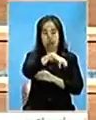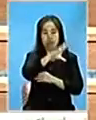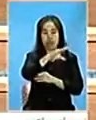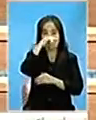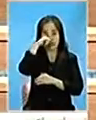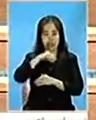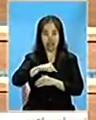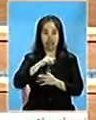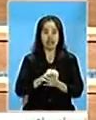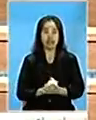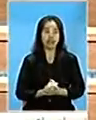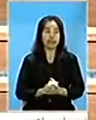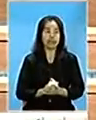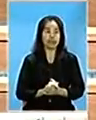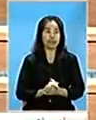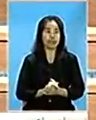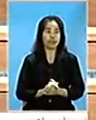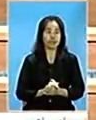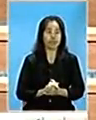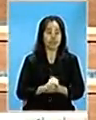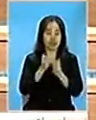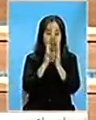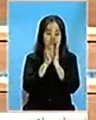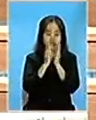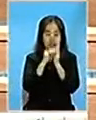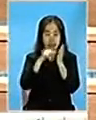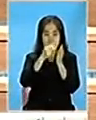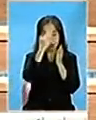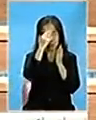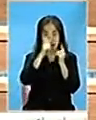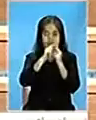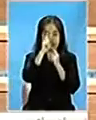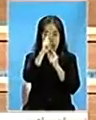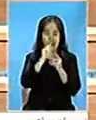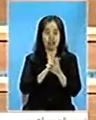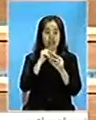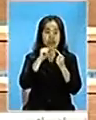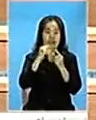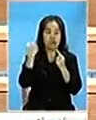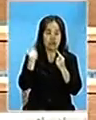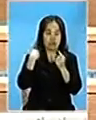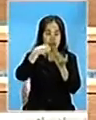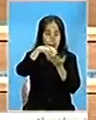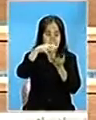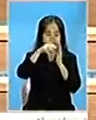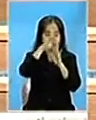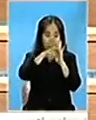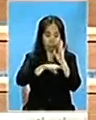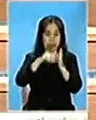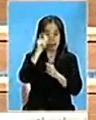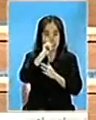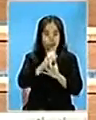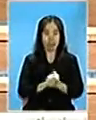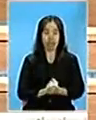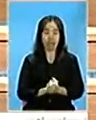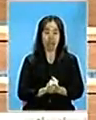านครับในหน้าหนึ่งของหนังสือเล่มนี้เขาบอกถึงขนาดที่ว่า